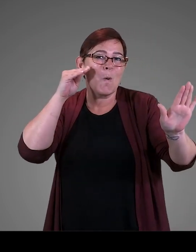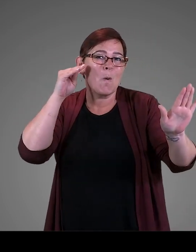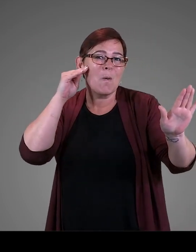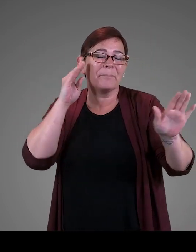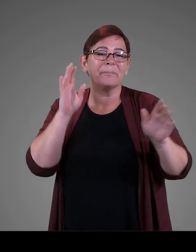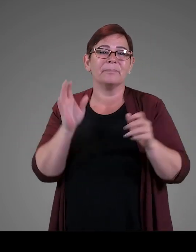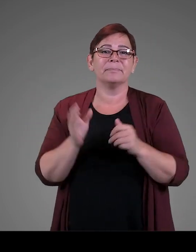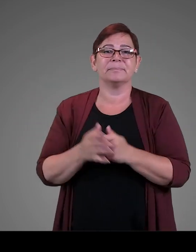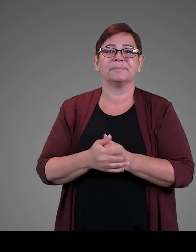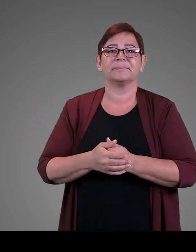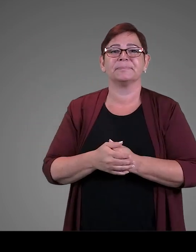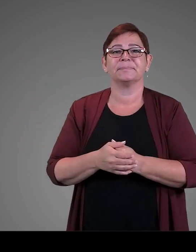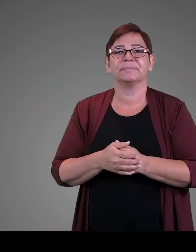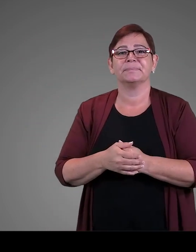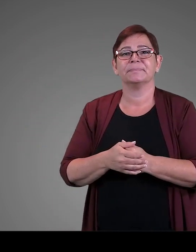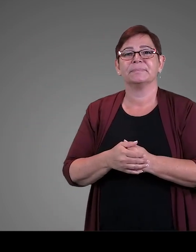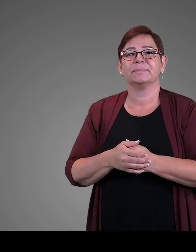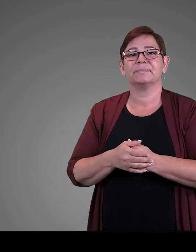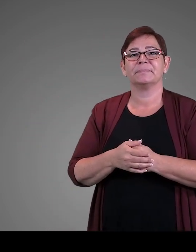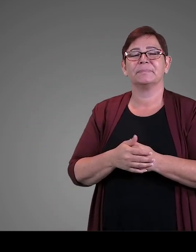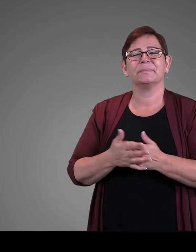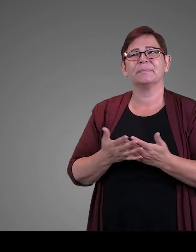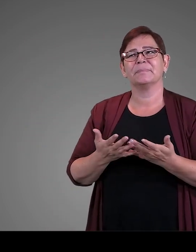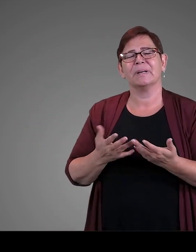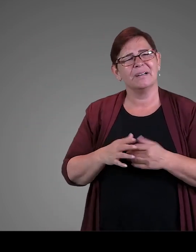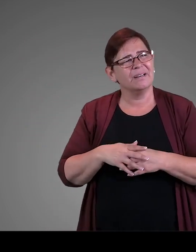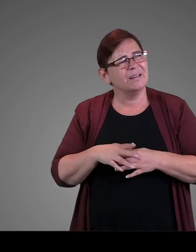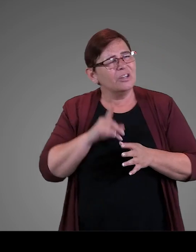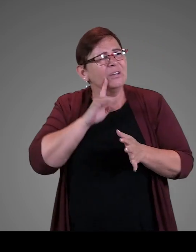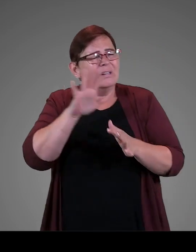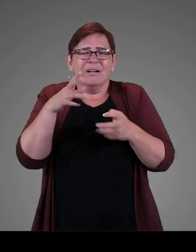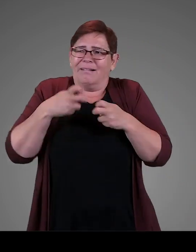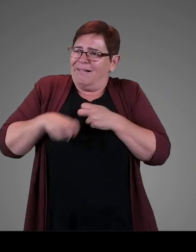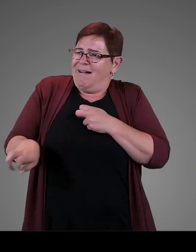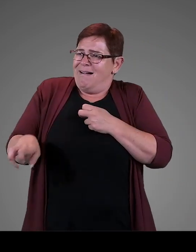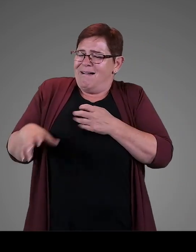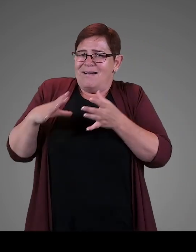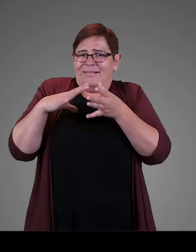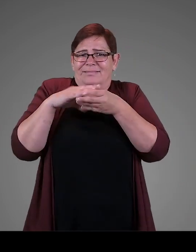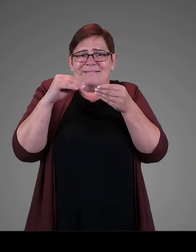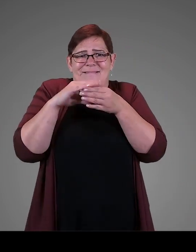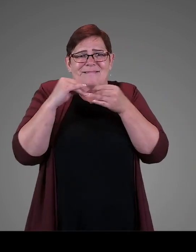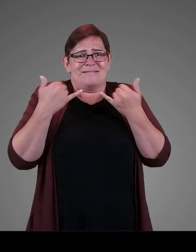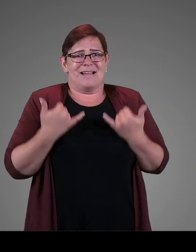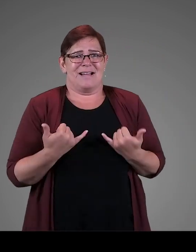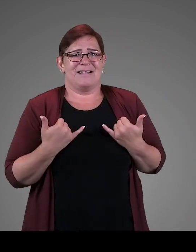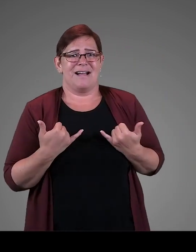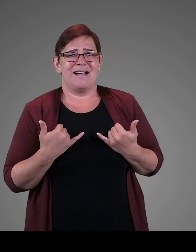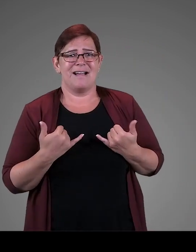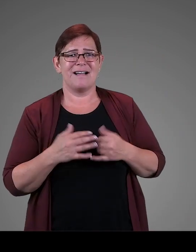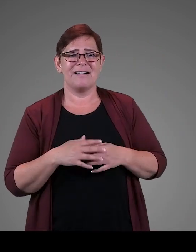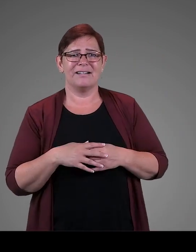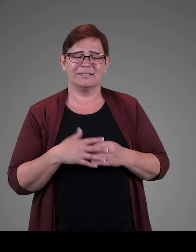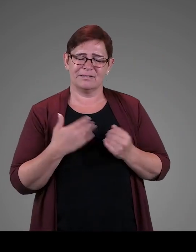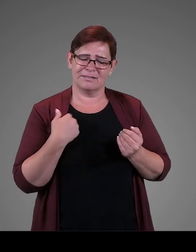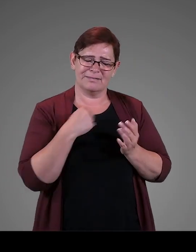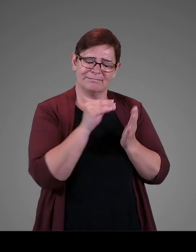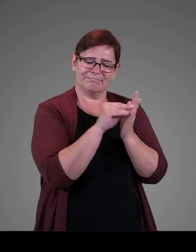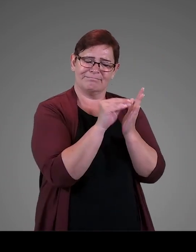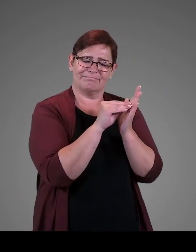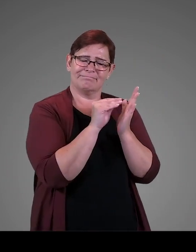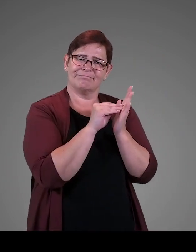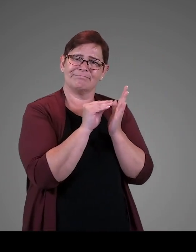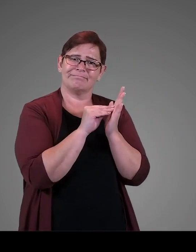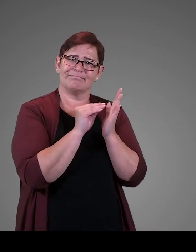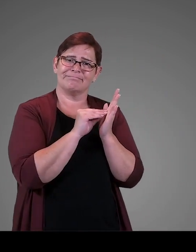mais difficile de parler en ce moment. J'ai commencé à prendre des notes, finalement. Je n'ai pas pris des notes trop.